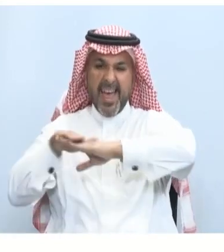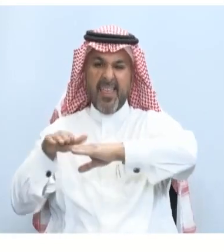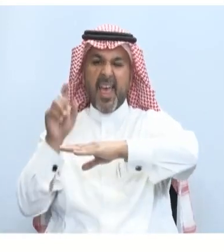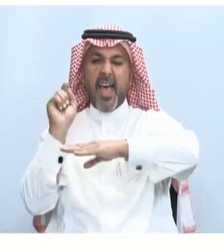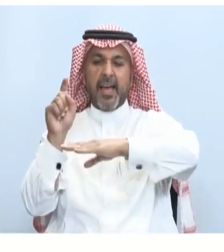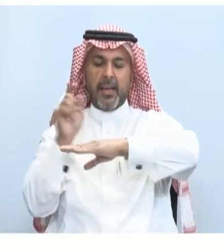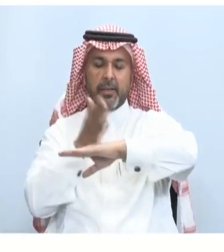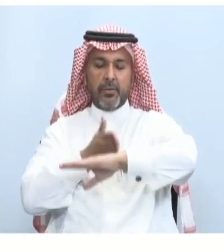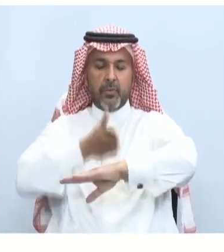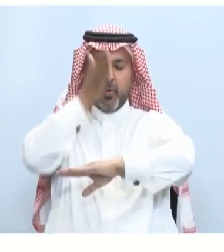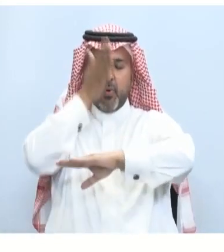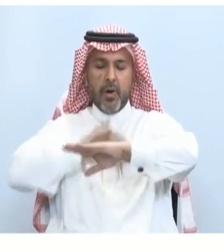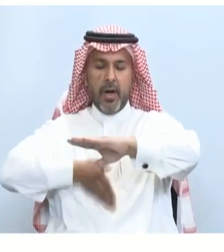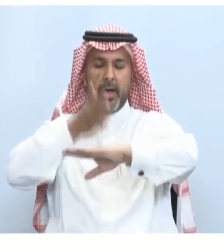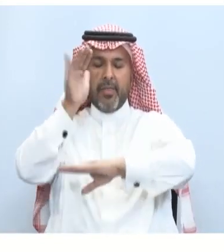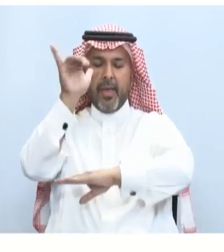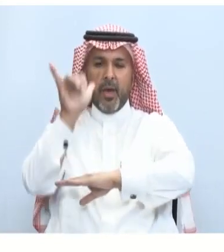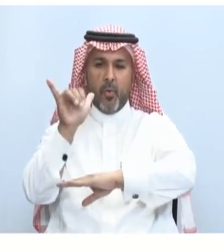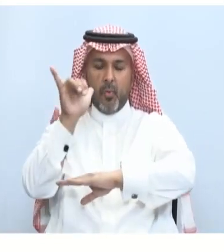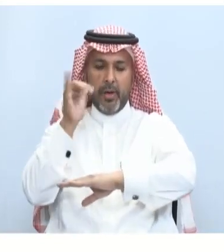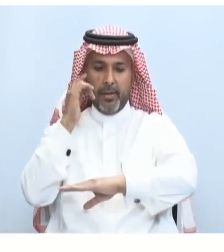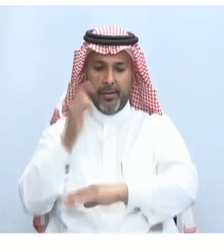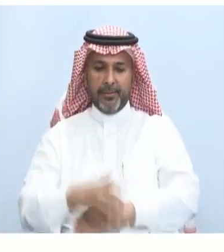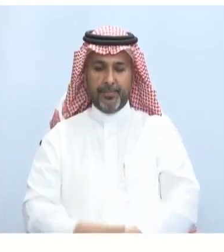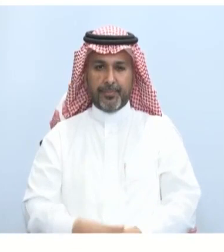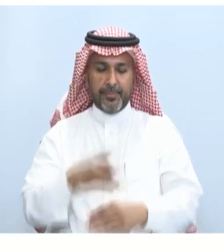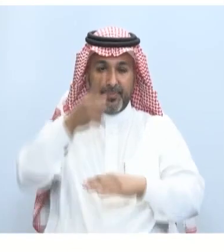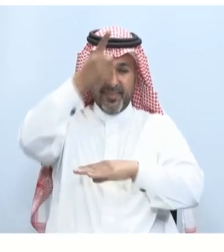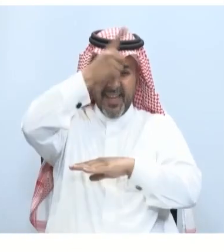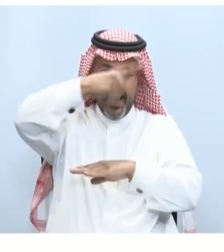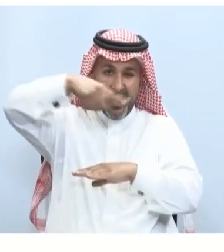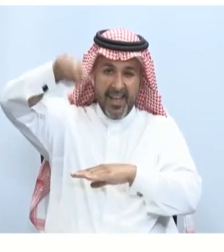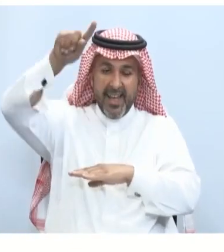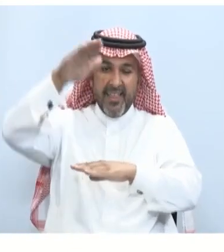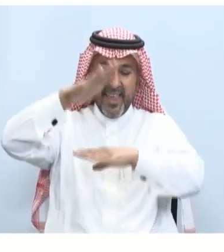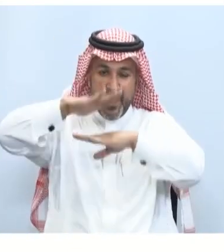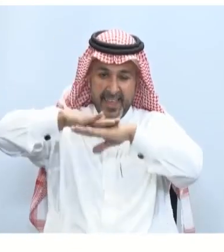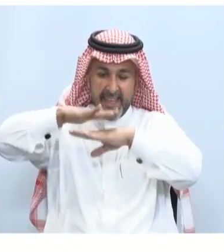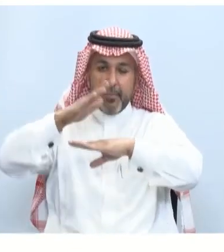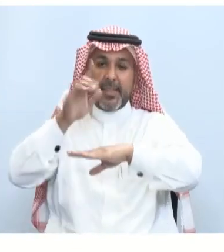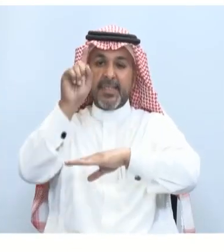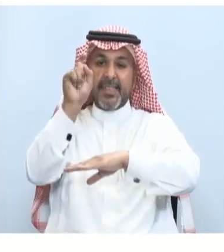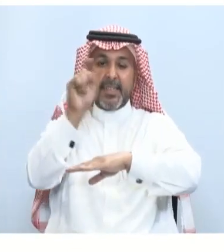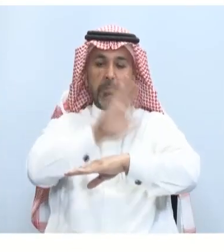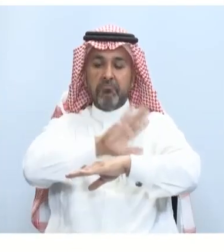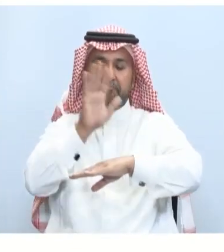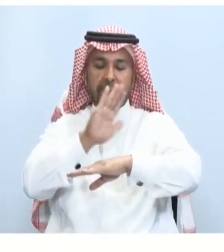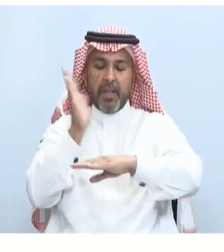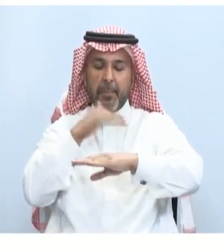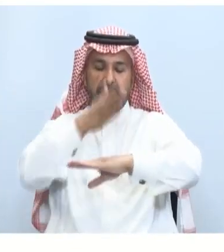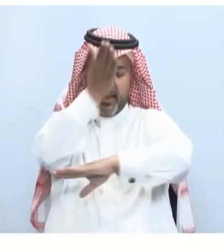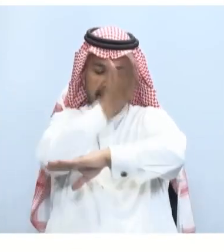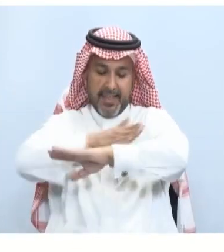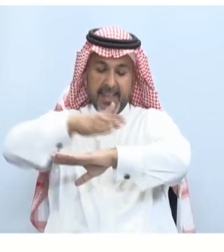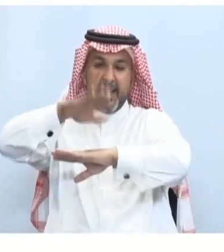باللون الازرق هذا محور اكس اللي باللون الاسود حددت انا الان باللون الاحمر نلاحظ التمثيل البياني لا يقطع